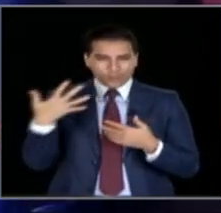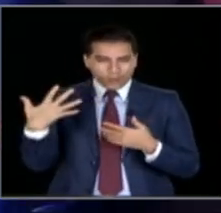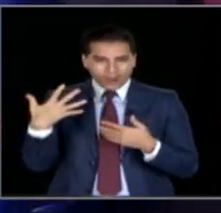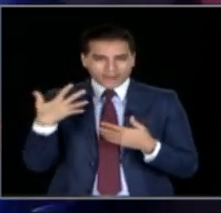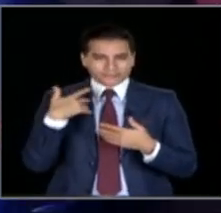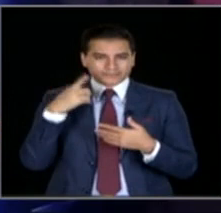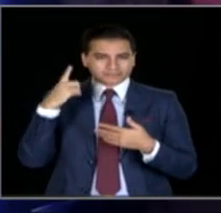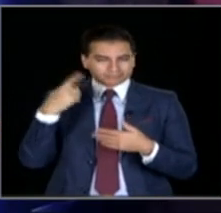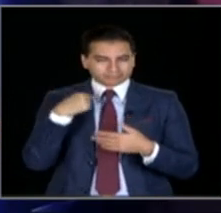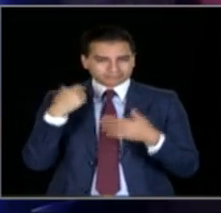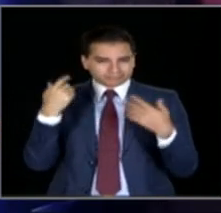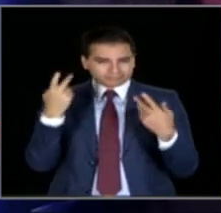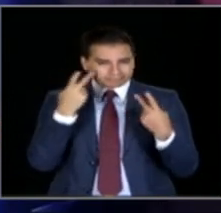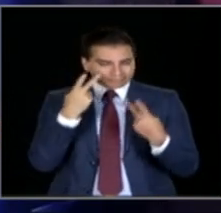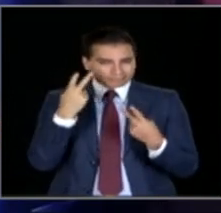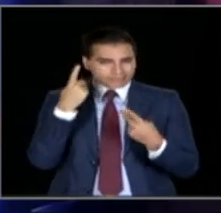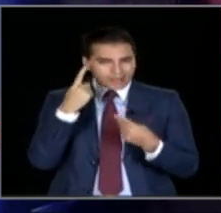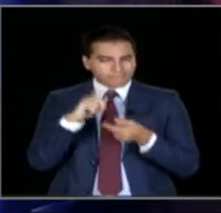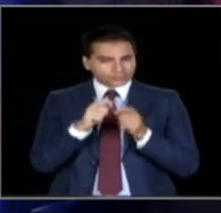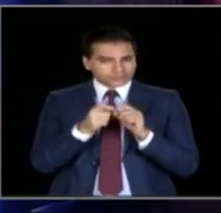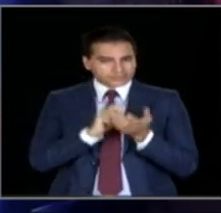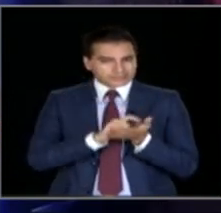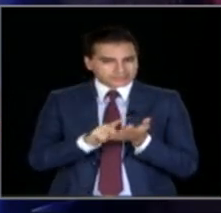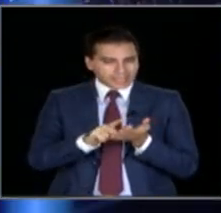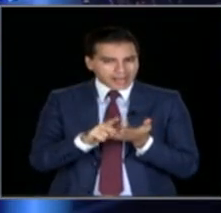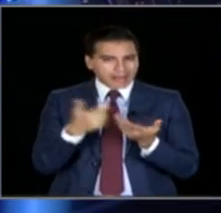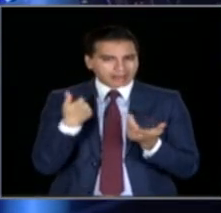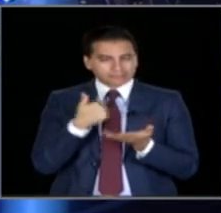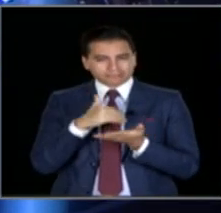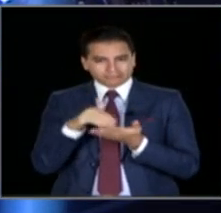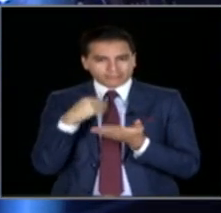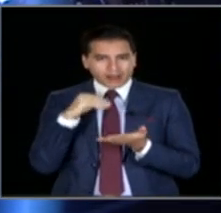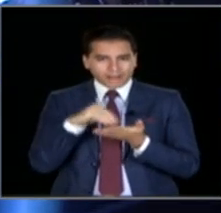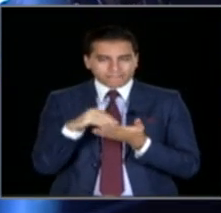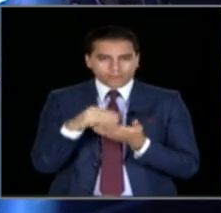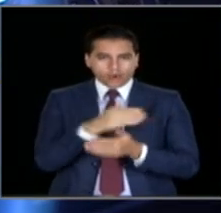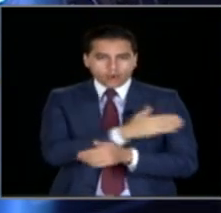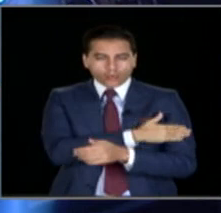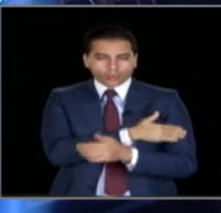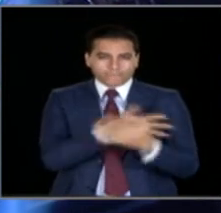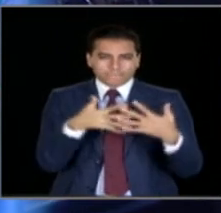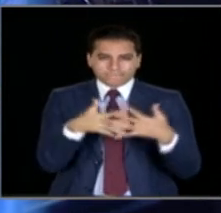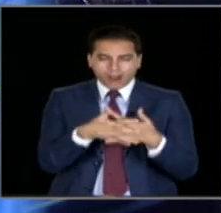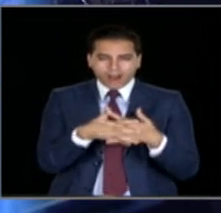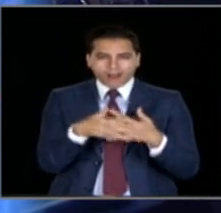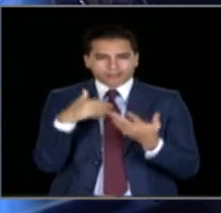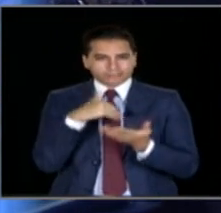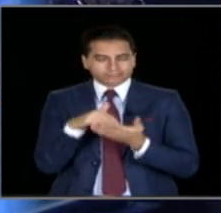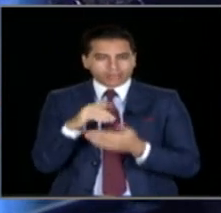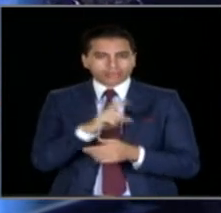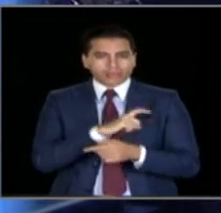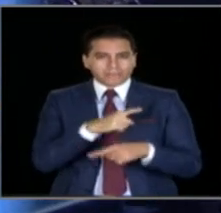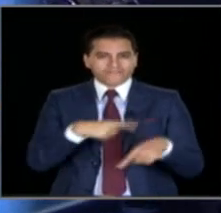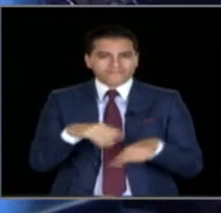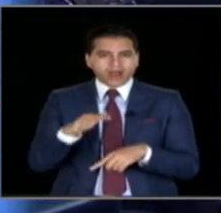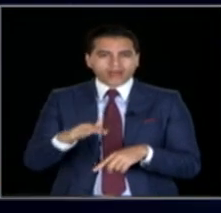وسنا، سمعت عن الجمعيه دي فروحت درست فيها، لقيت فيها طلبه مكفوفين محتاجين ان انا اعلمهم برايل، كانوا